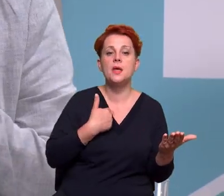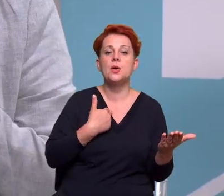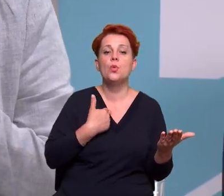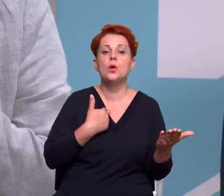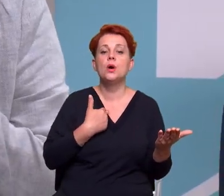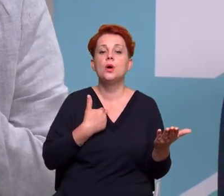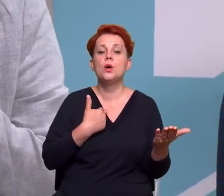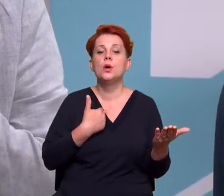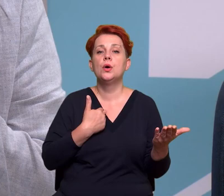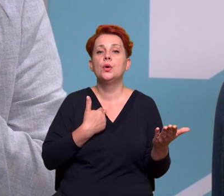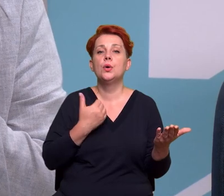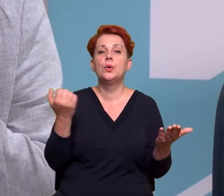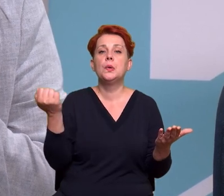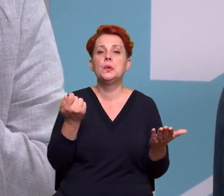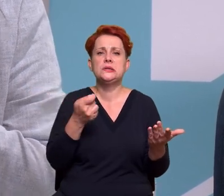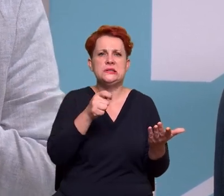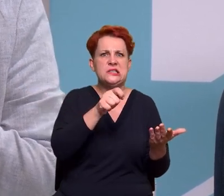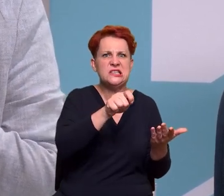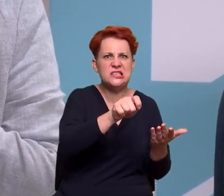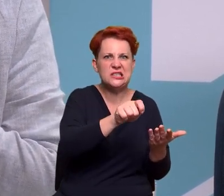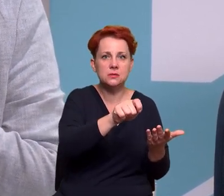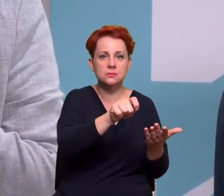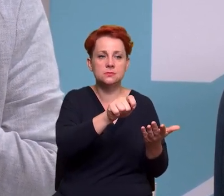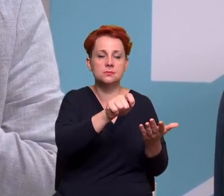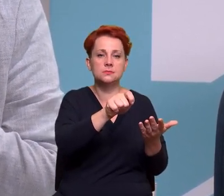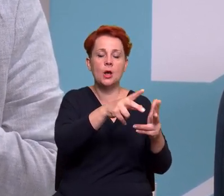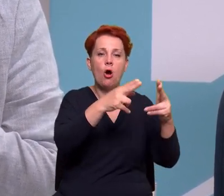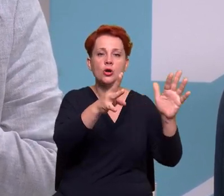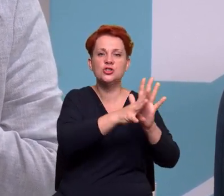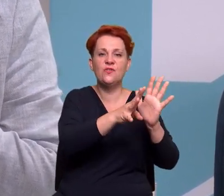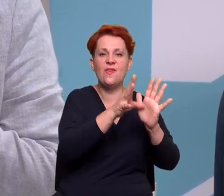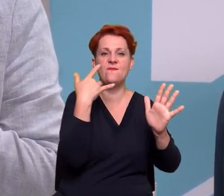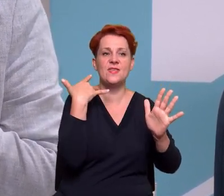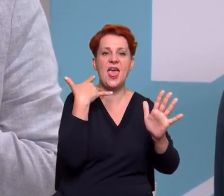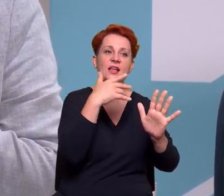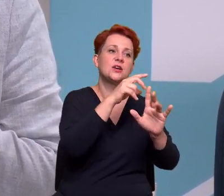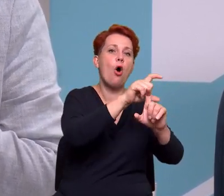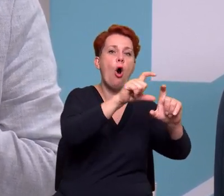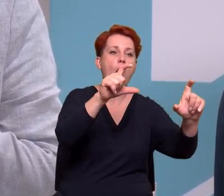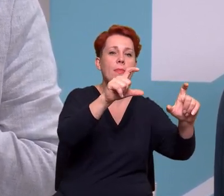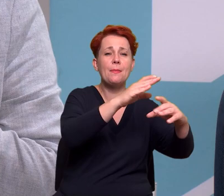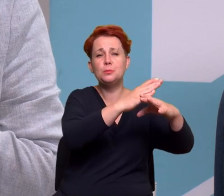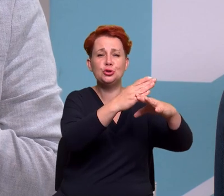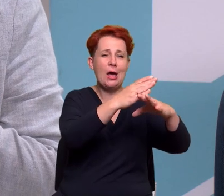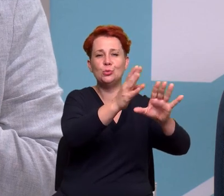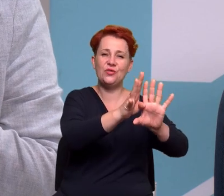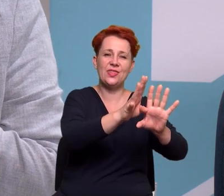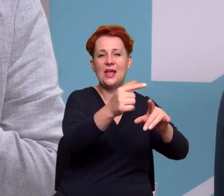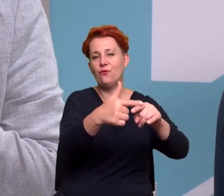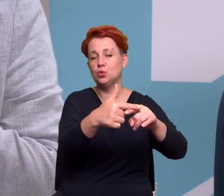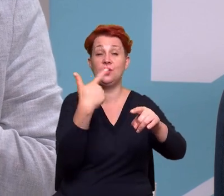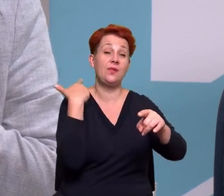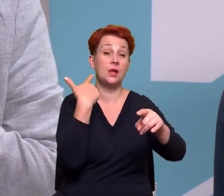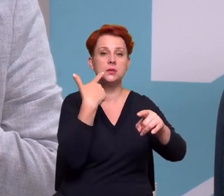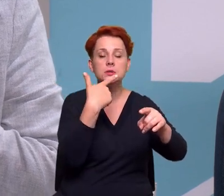na burzenie XIX-wiecznych obiektów albo z przełomu XIX i